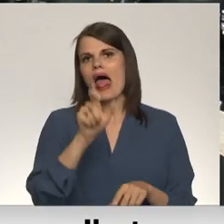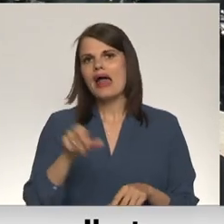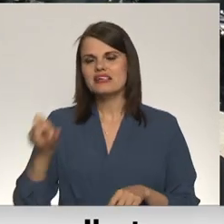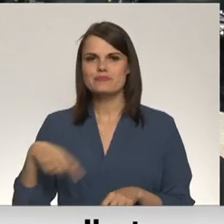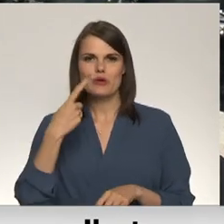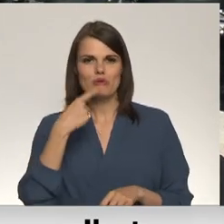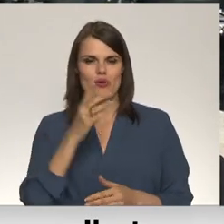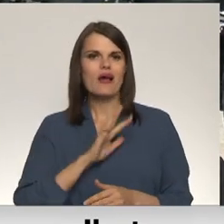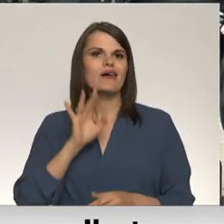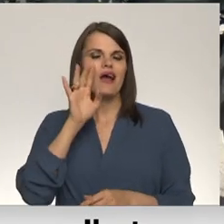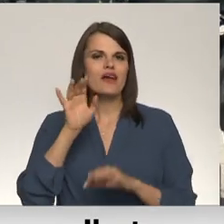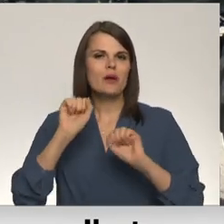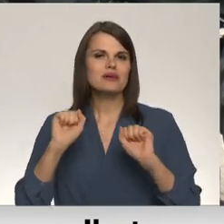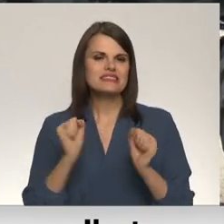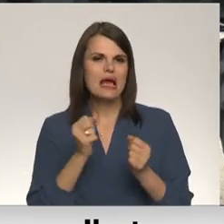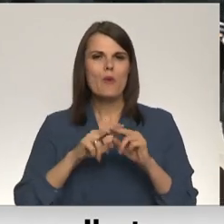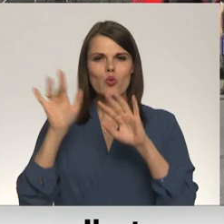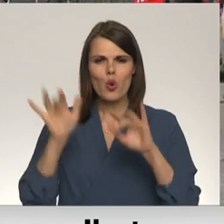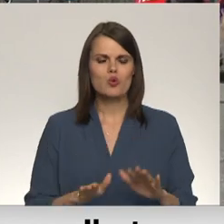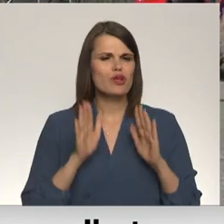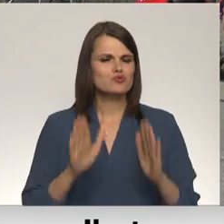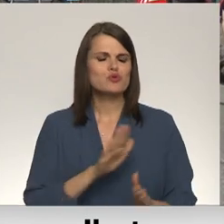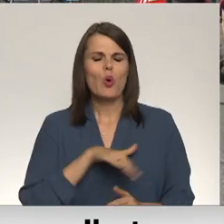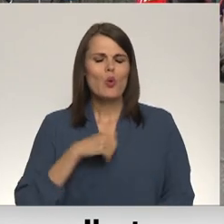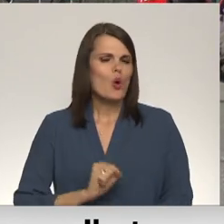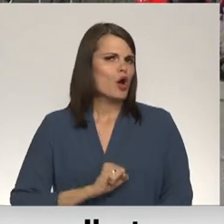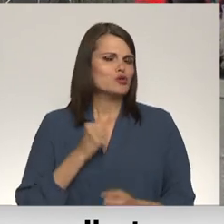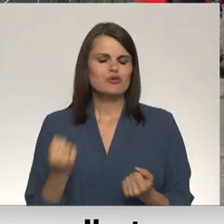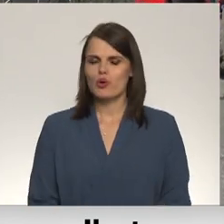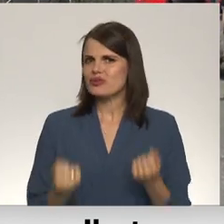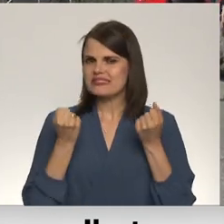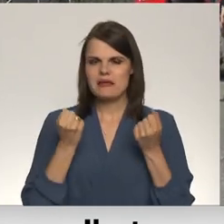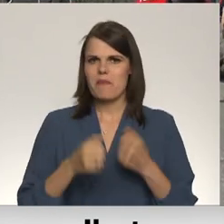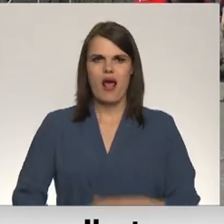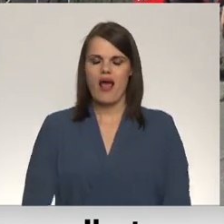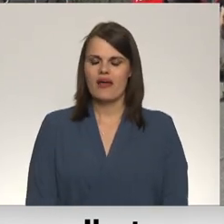ka gaidāmais rudens un ziema būžot ļoti smagi. Sandra Leitāne, Andris Pāns, Vidzemes TV.